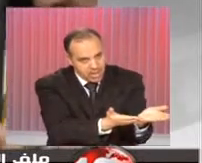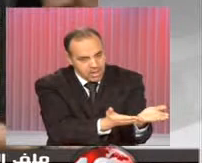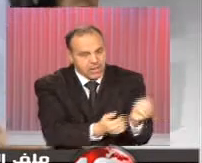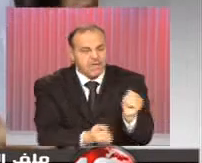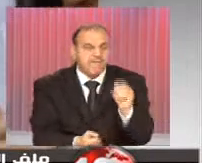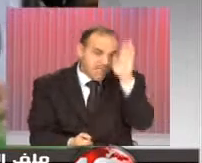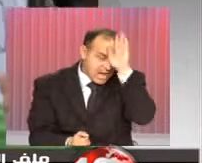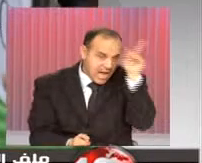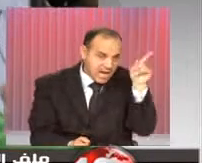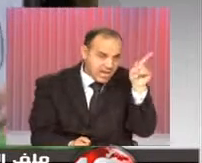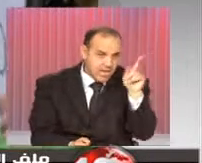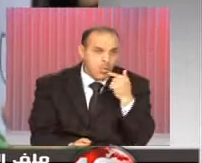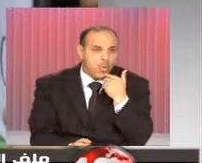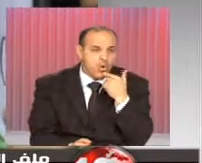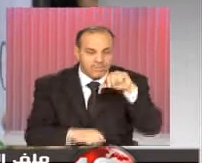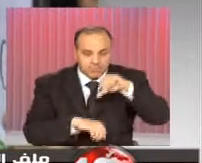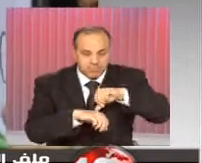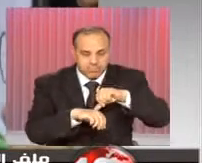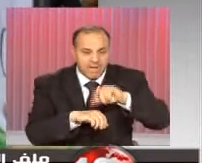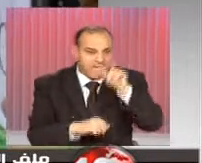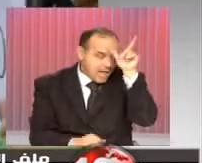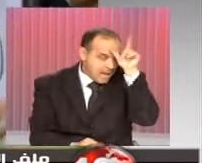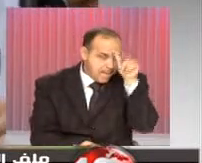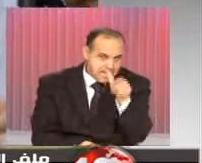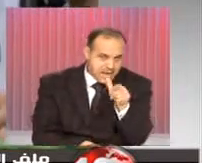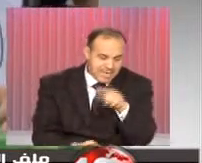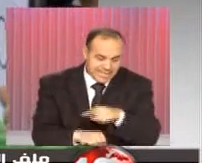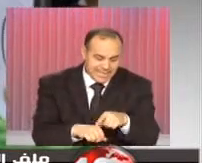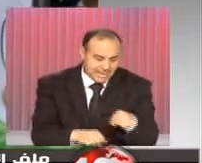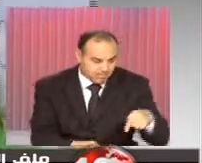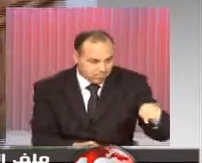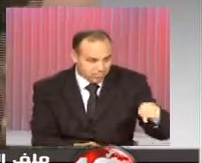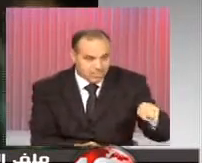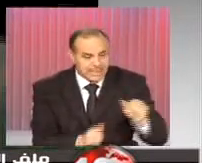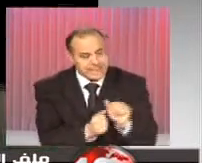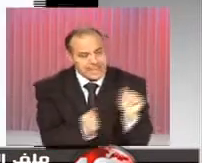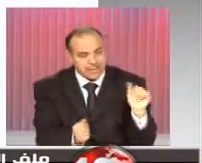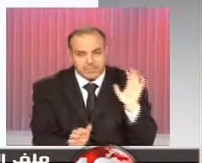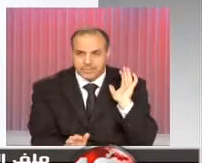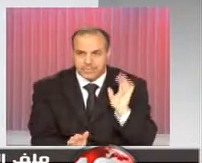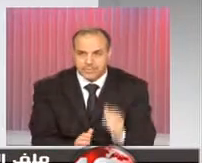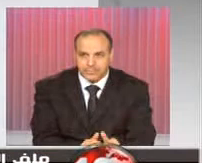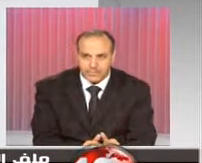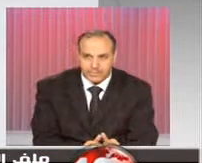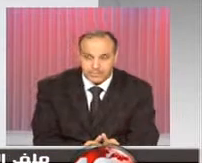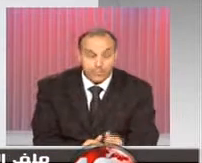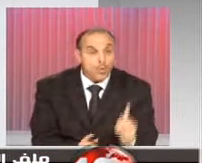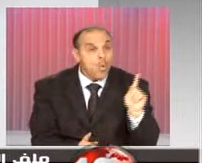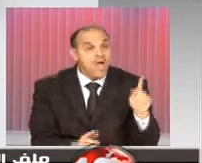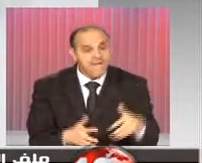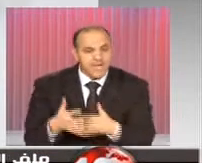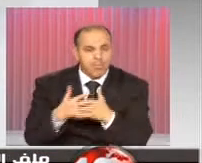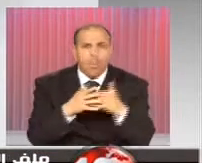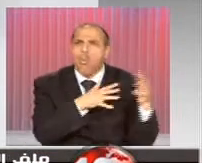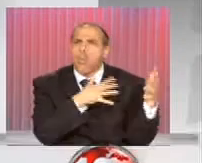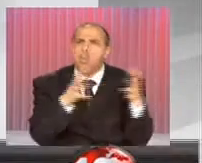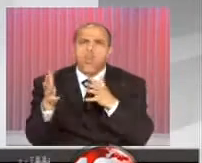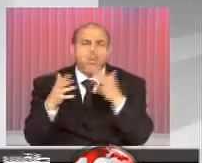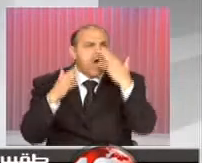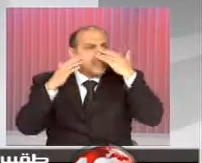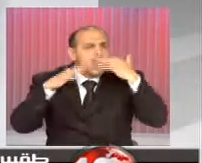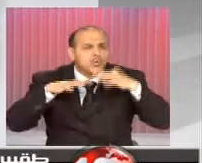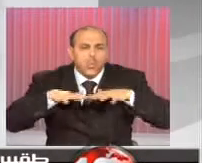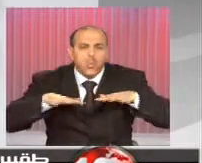الأنبار والذي يقيم في العاصمة عمان خلال الساعات القليلة القادمة. وفي الولايات المتحدة عاصفة ثلجية